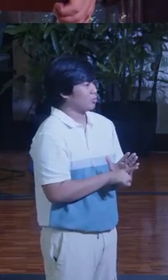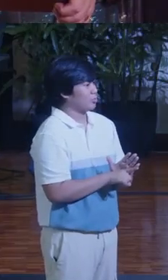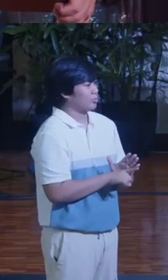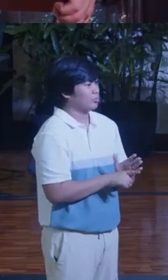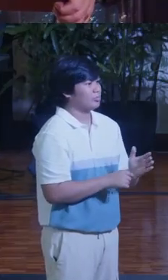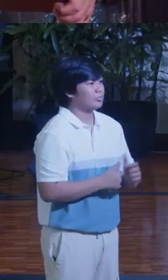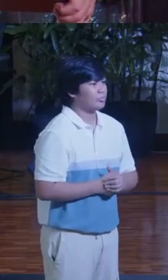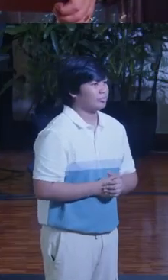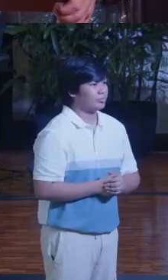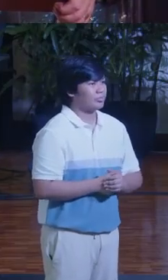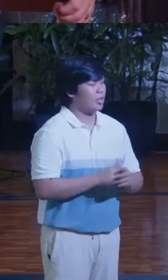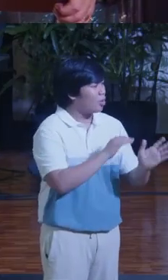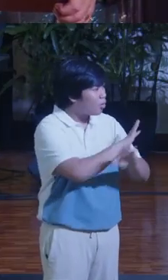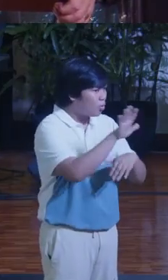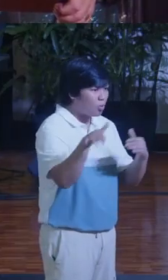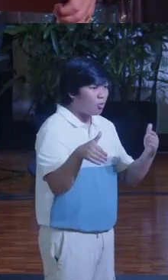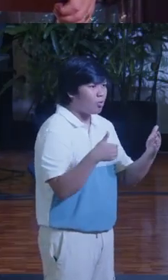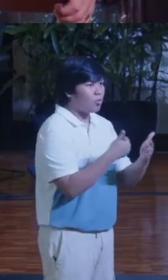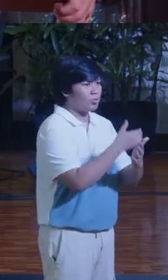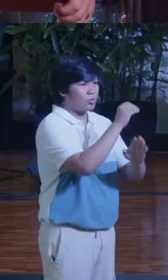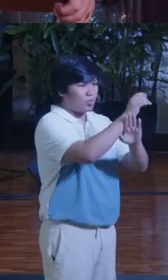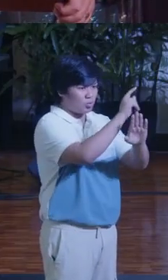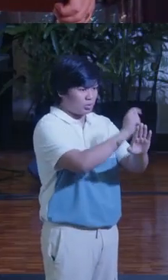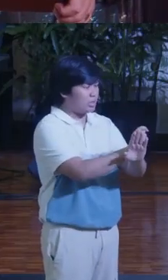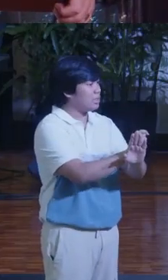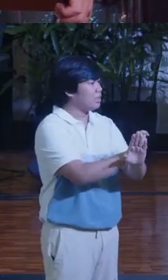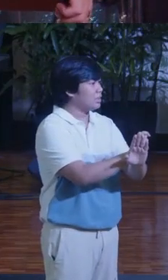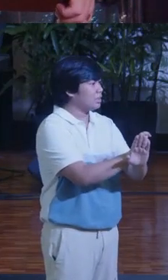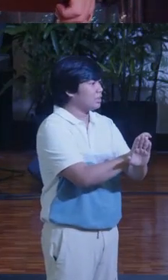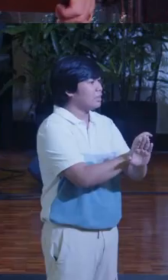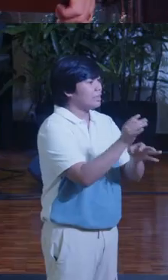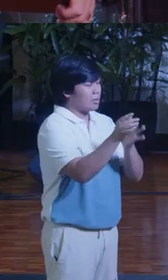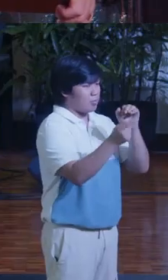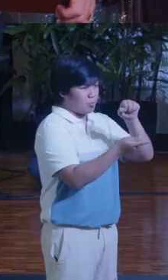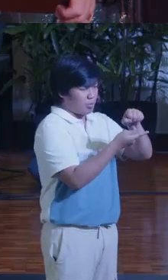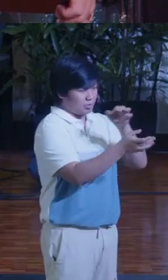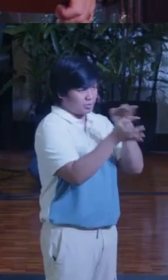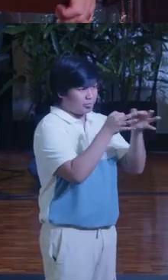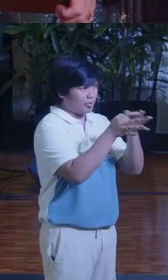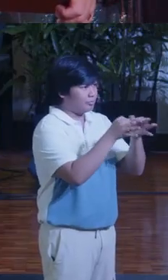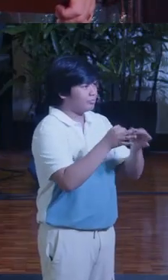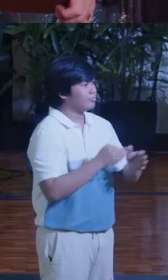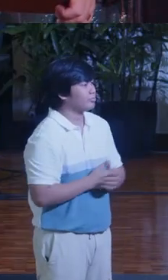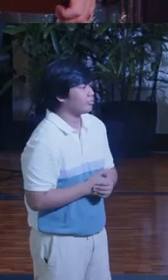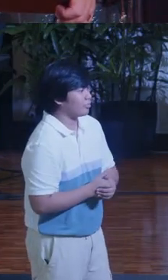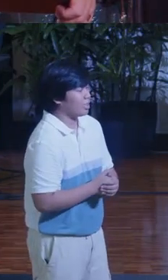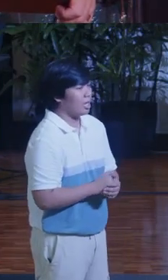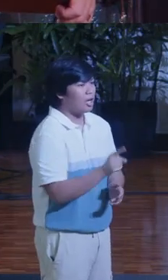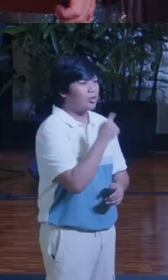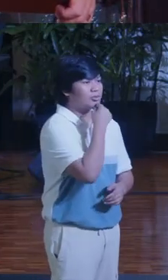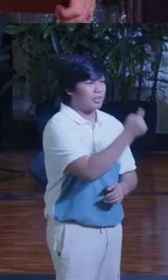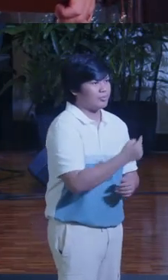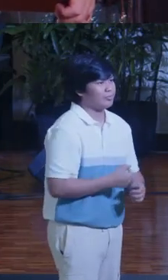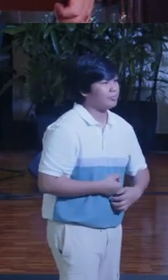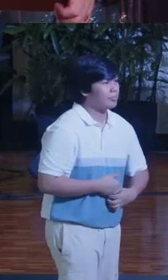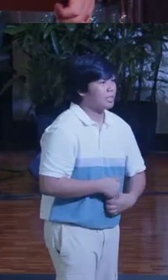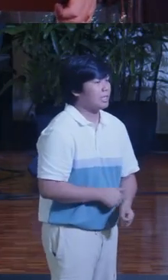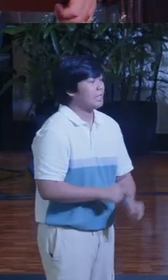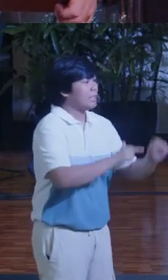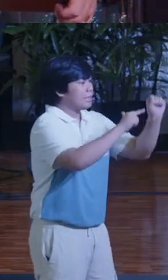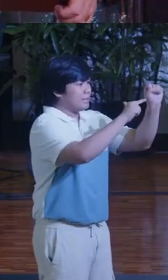argument na galing lahat sa Old Testament ang kanyang kinote. Di ba? Sabi niya,